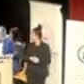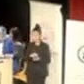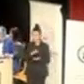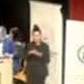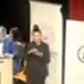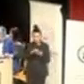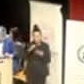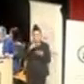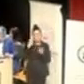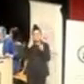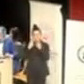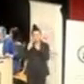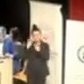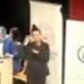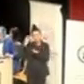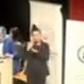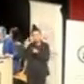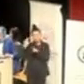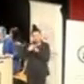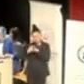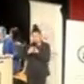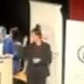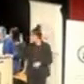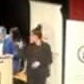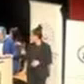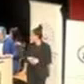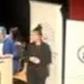Fotokopi hizmetinin form ekranı bu da.